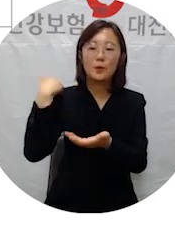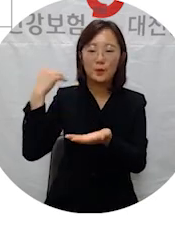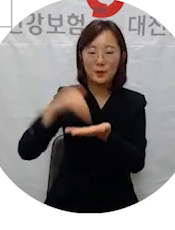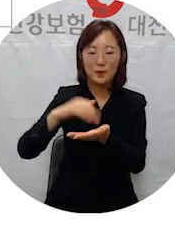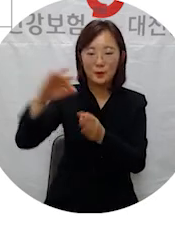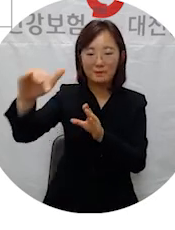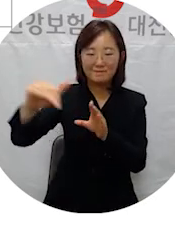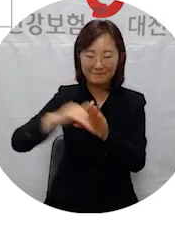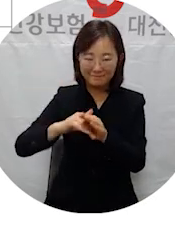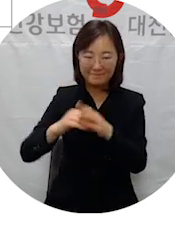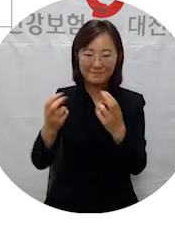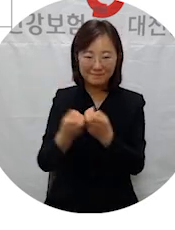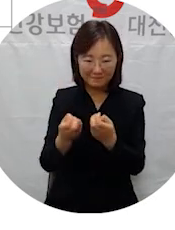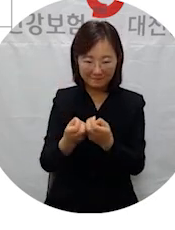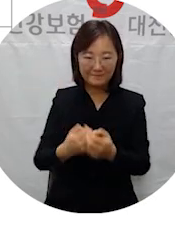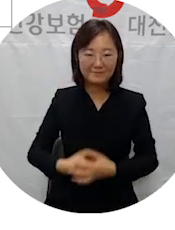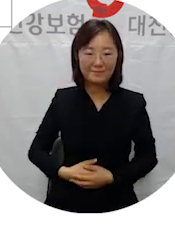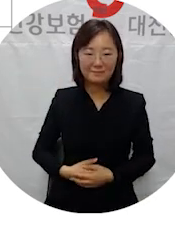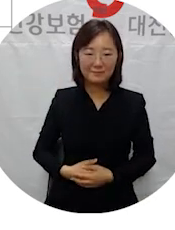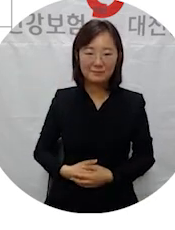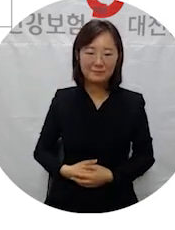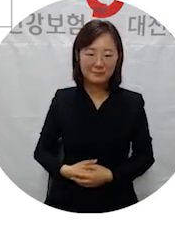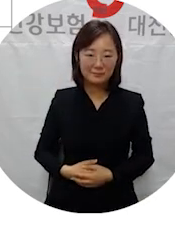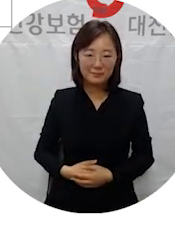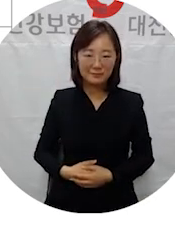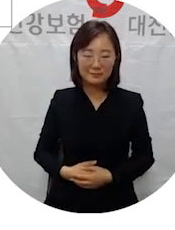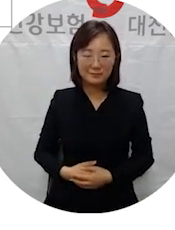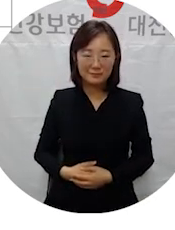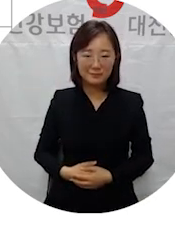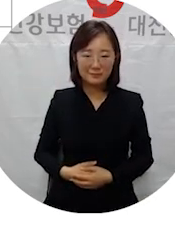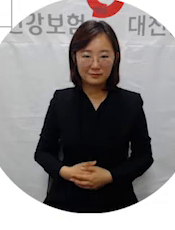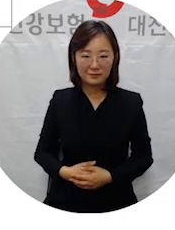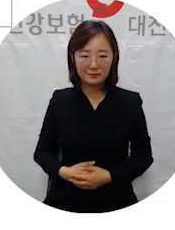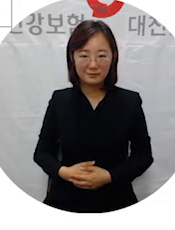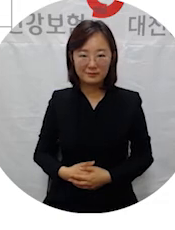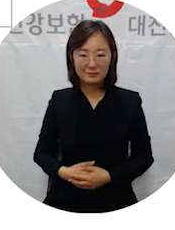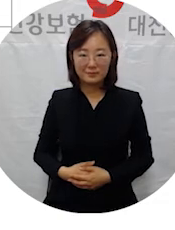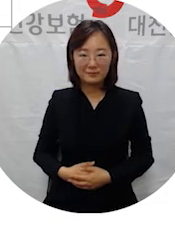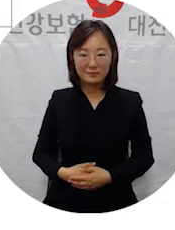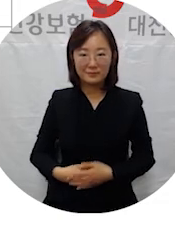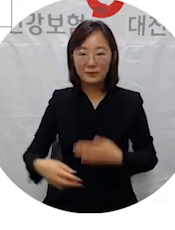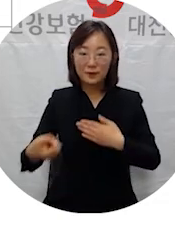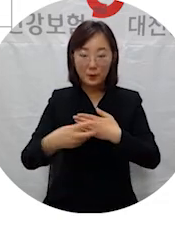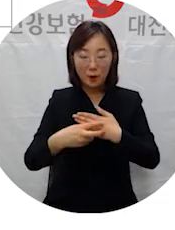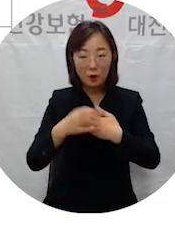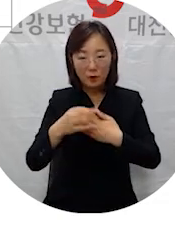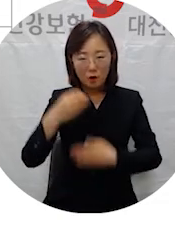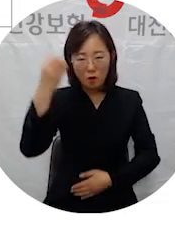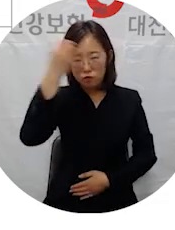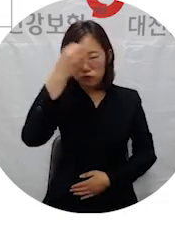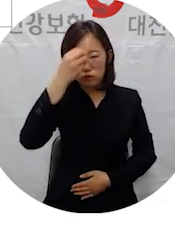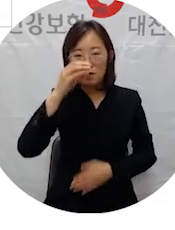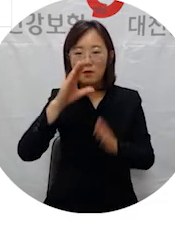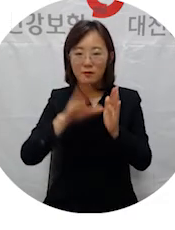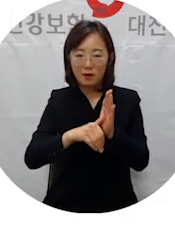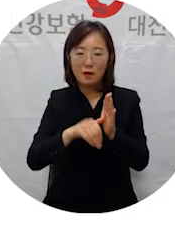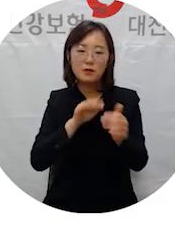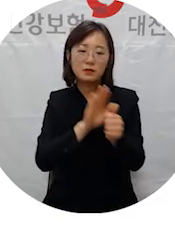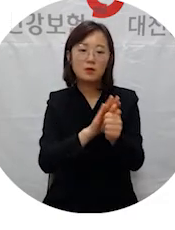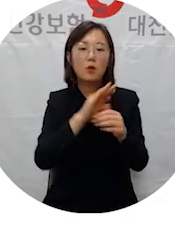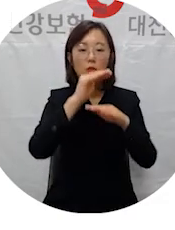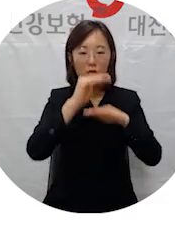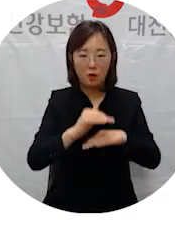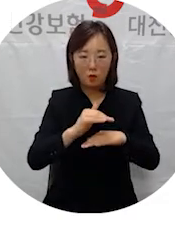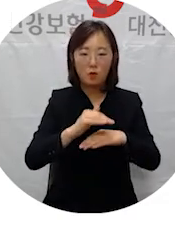경우 그 초과되는 금액에 있어서는 공단이 다음 연도에 사후 환급되는 절차입니다.